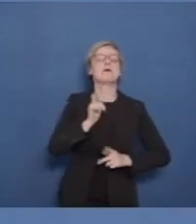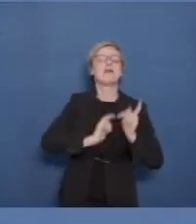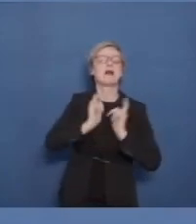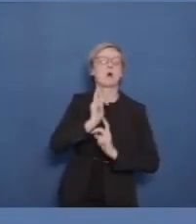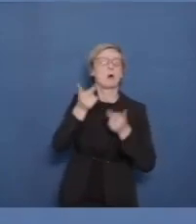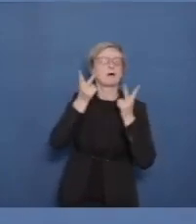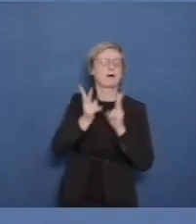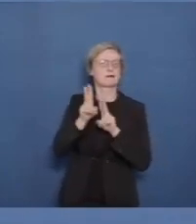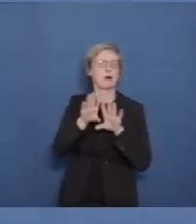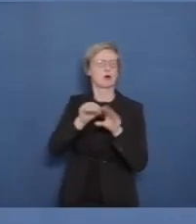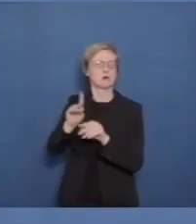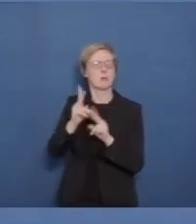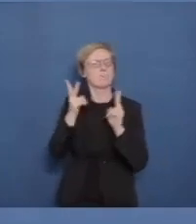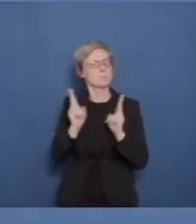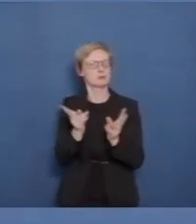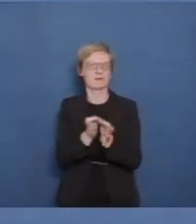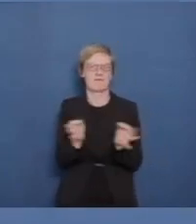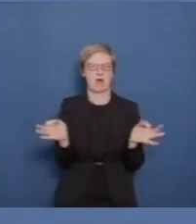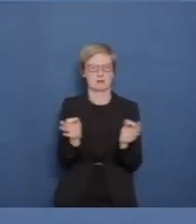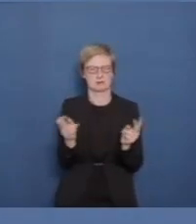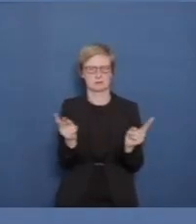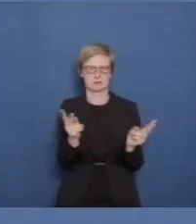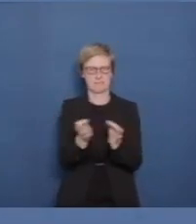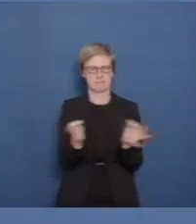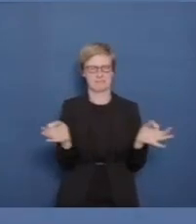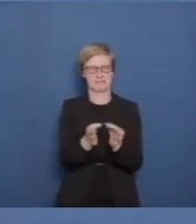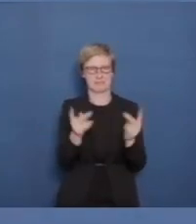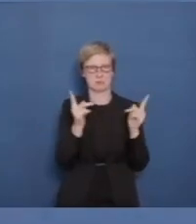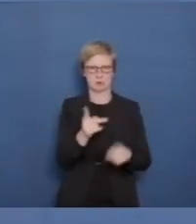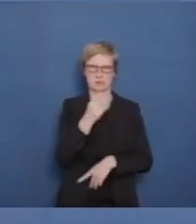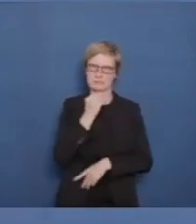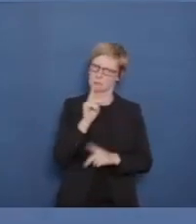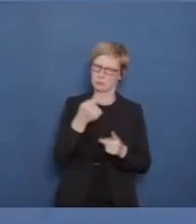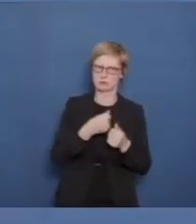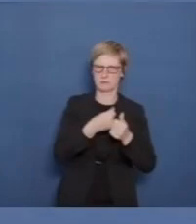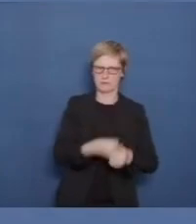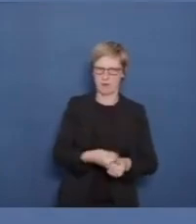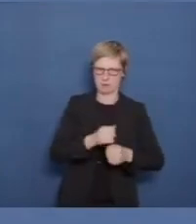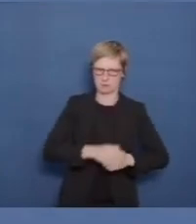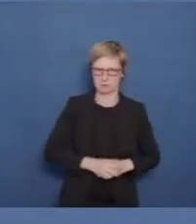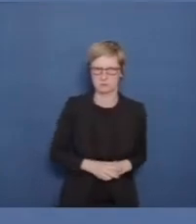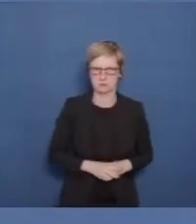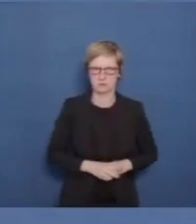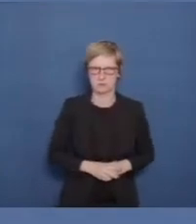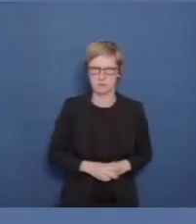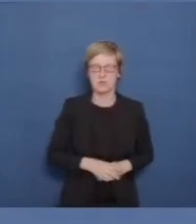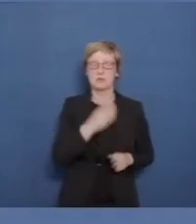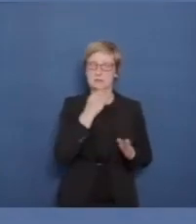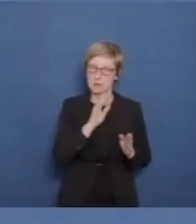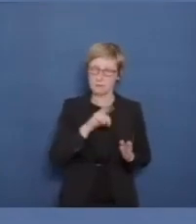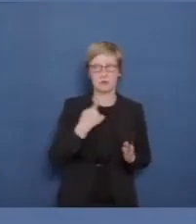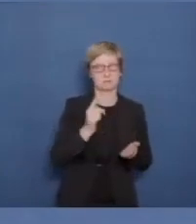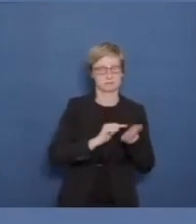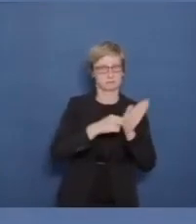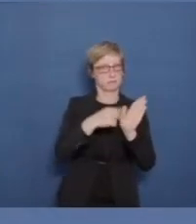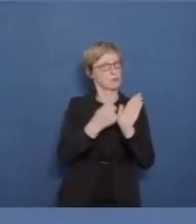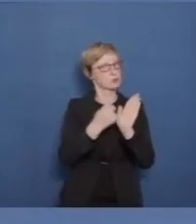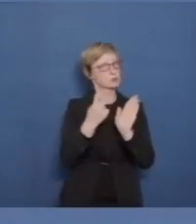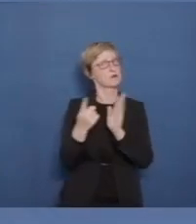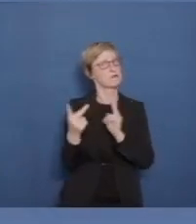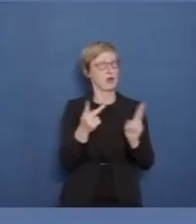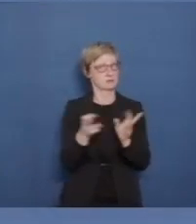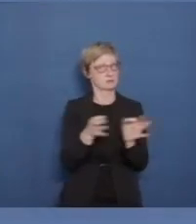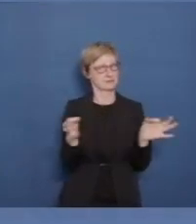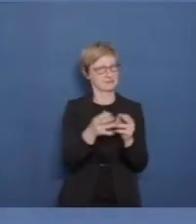Selbstverteidigungsrechts die Verhältnismäßigkeit gewahrt wird von Israel. Wir thematisieren das gegenüber Israel. Wir erwarten,